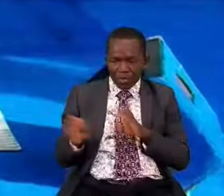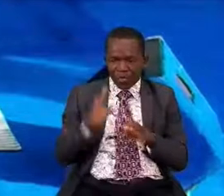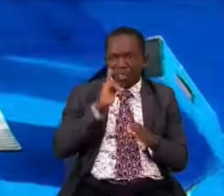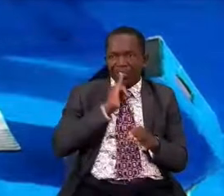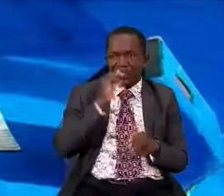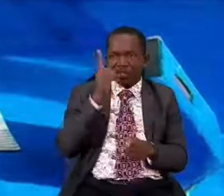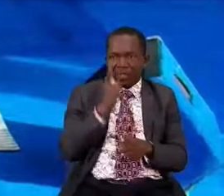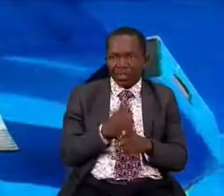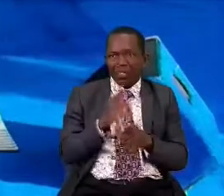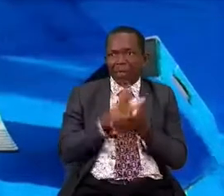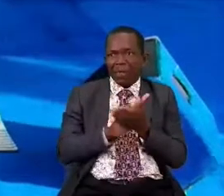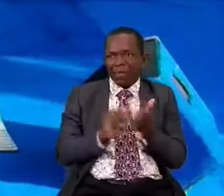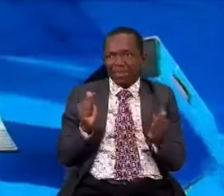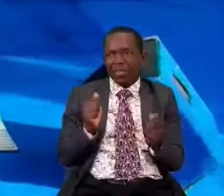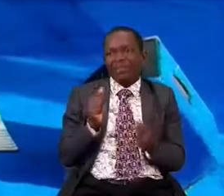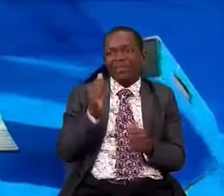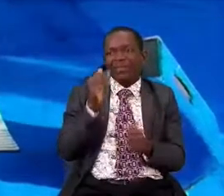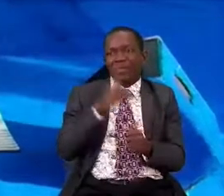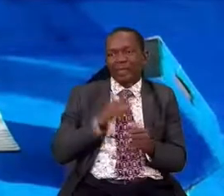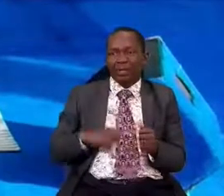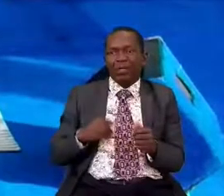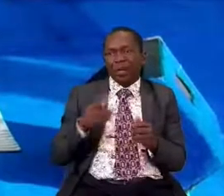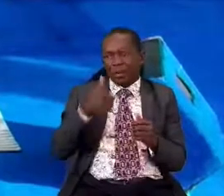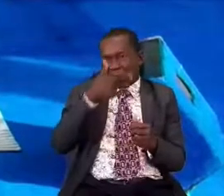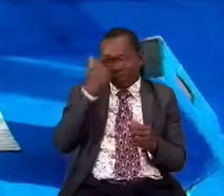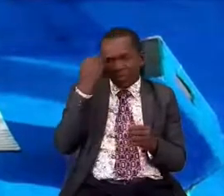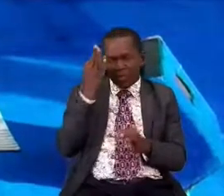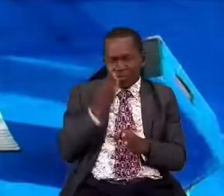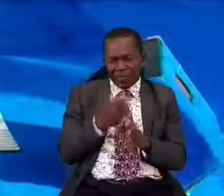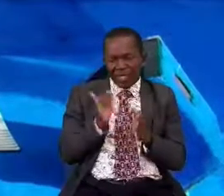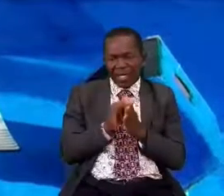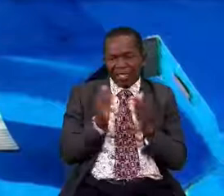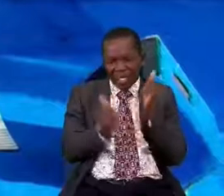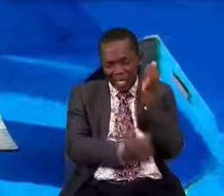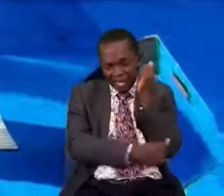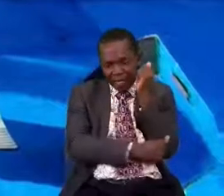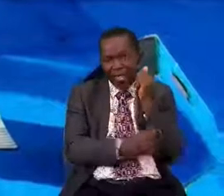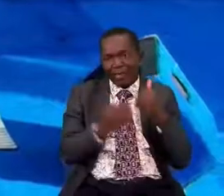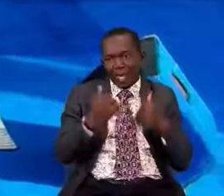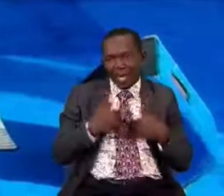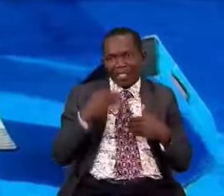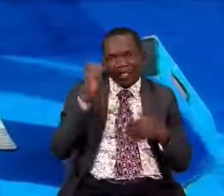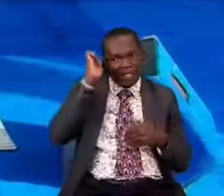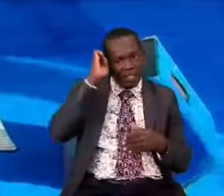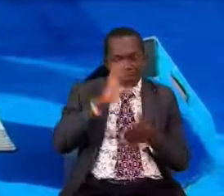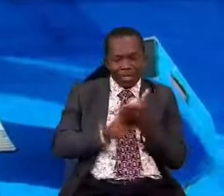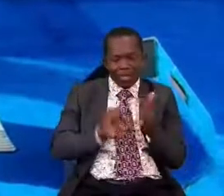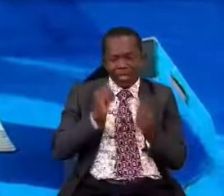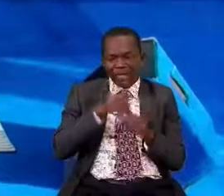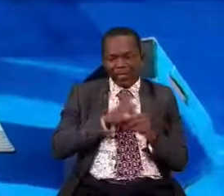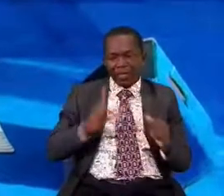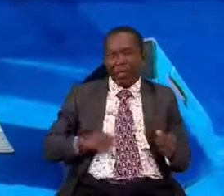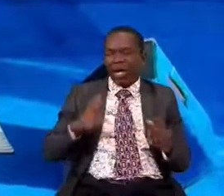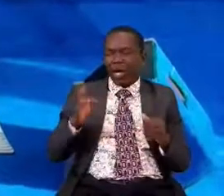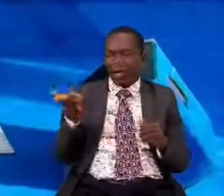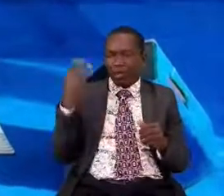cru en Dieu et avait la pleine conviction que tout ce qu'il faut, tout ce qui peut être contraire à